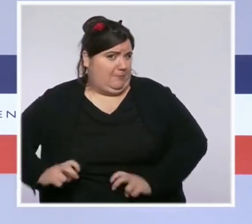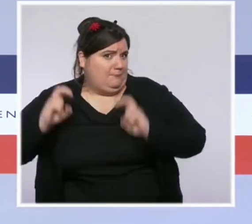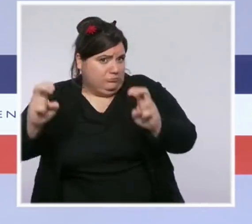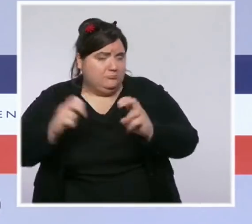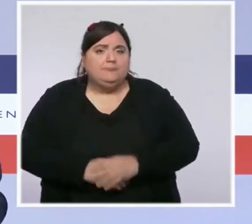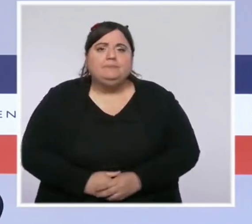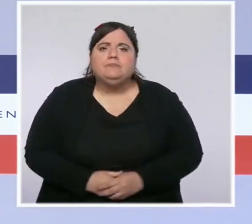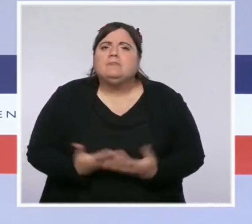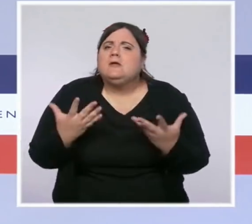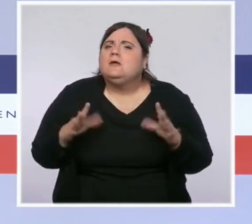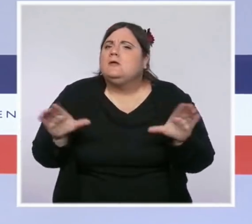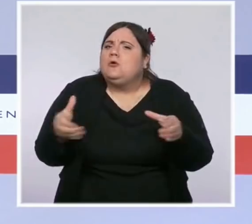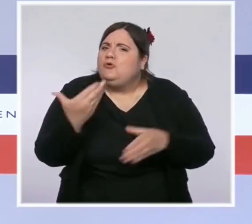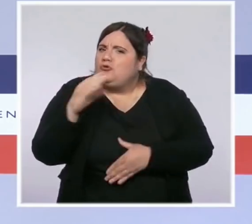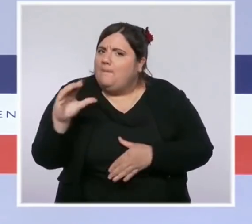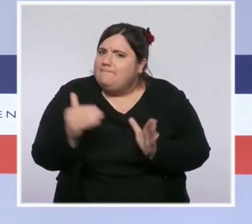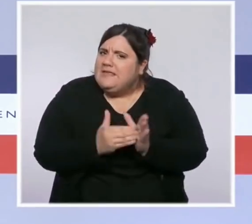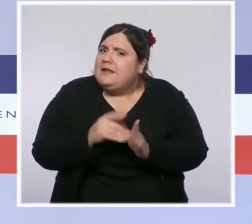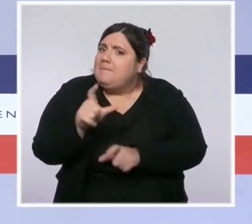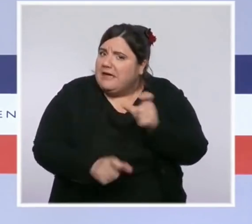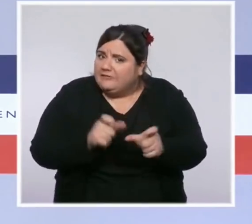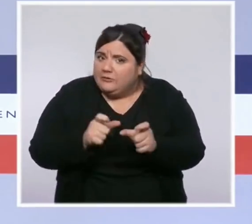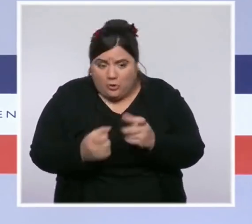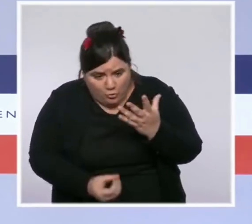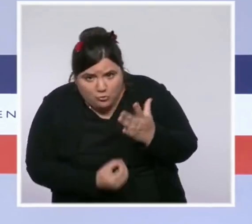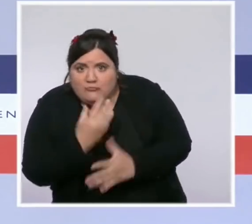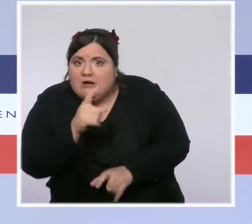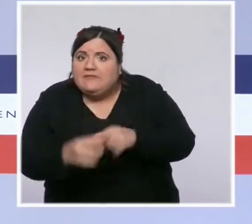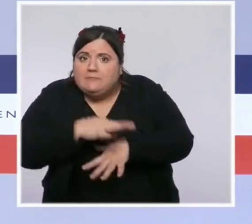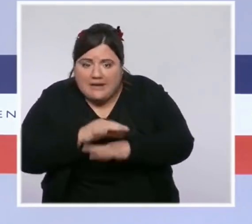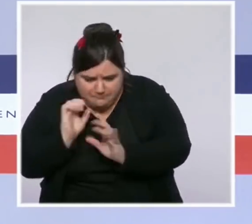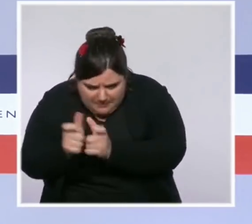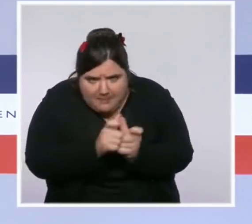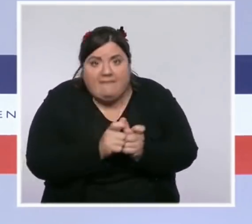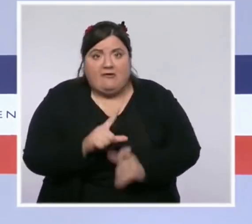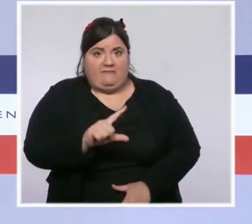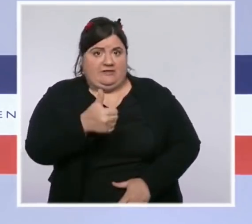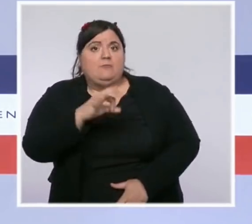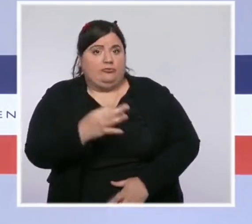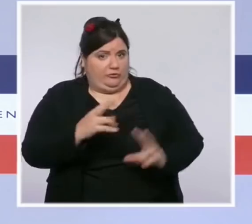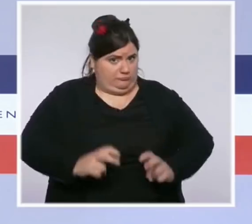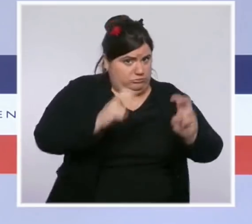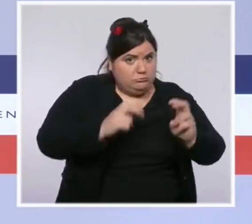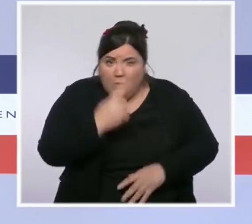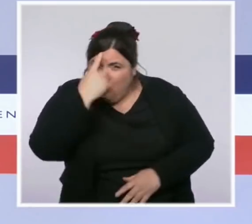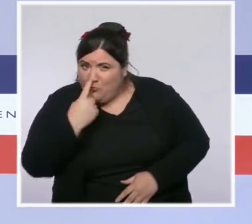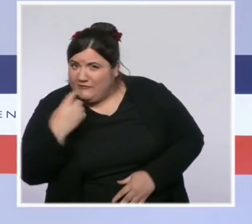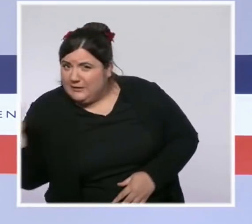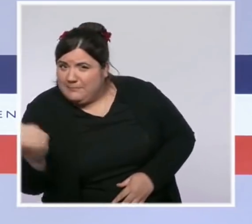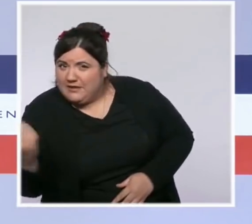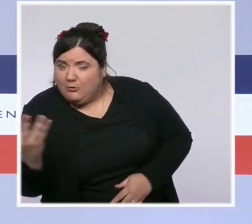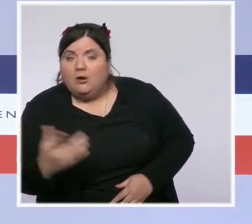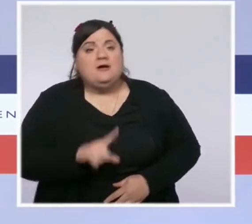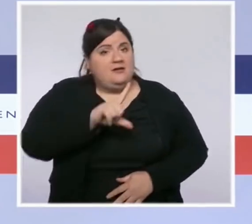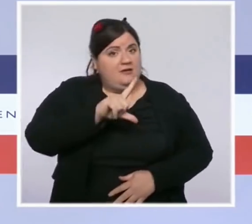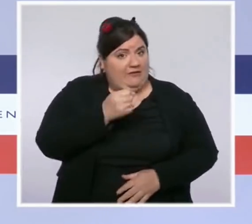le nombre de cas détectés pour 100 000 habitants, a augmenté de 21%. Chez les 20-29 ans, le taux d'incidence a pratiquement